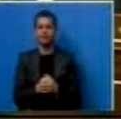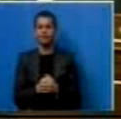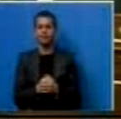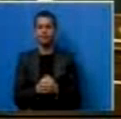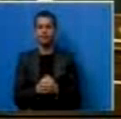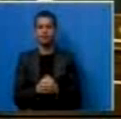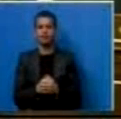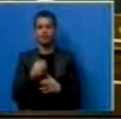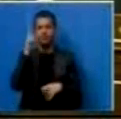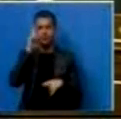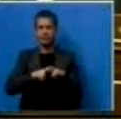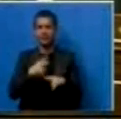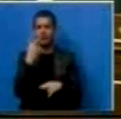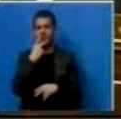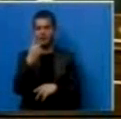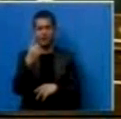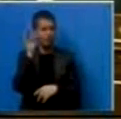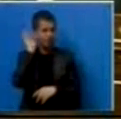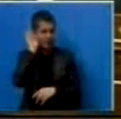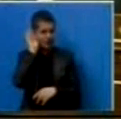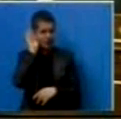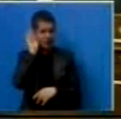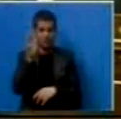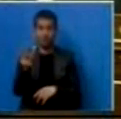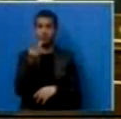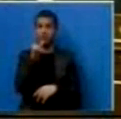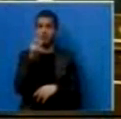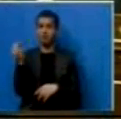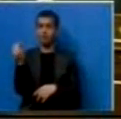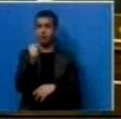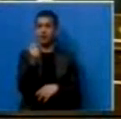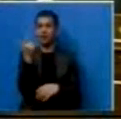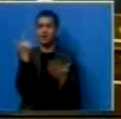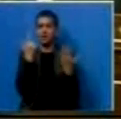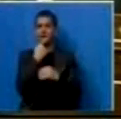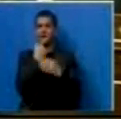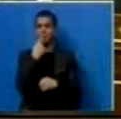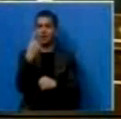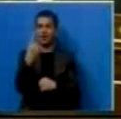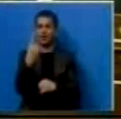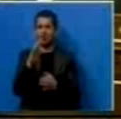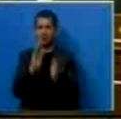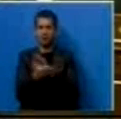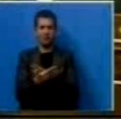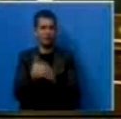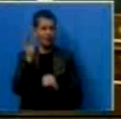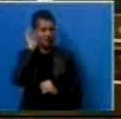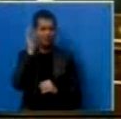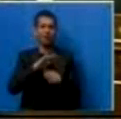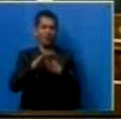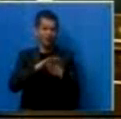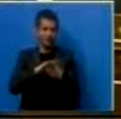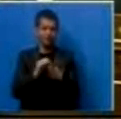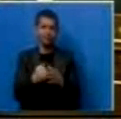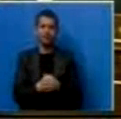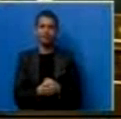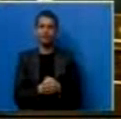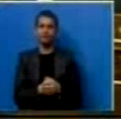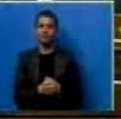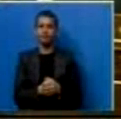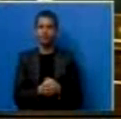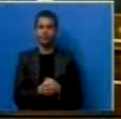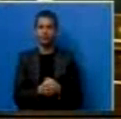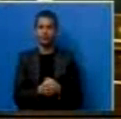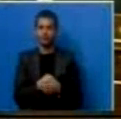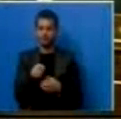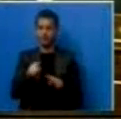i emëron 21 ministra, dëshiron të i emëron 71 ministra, zaventës ministra, më falni, e kjo do të thotë